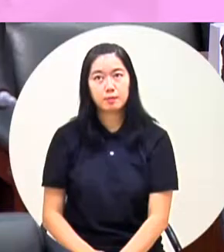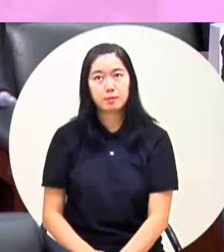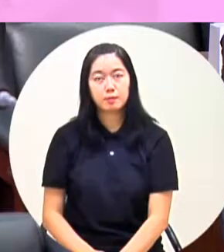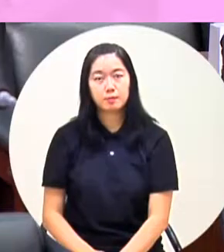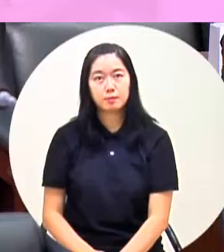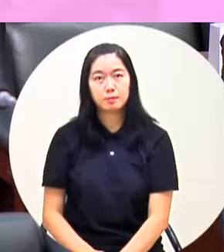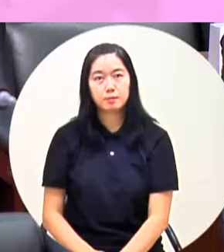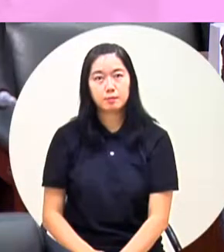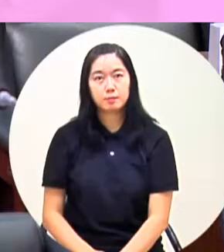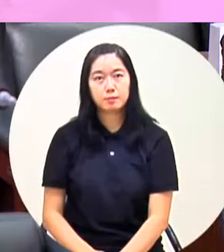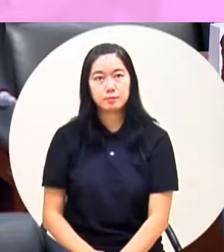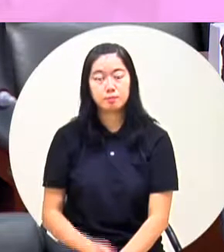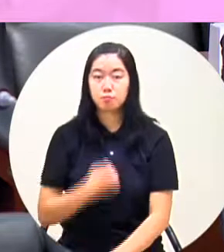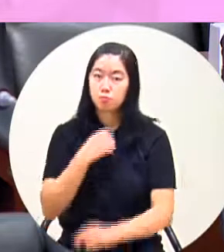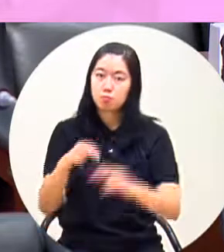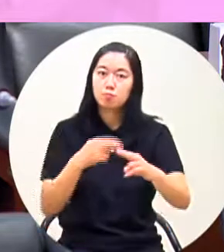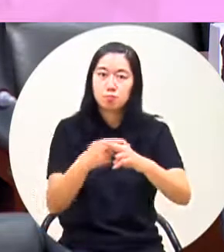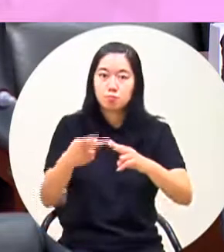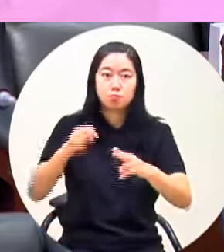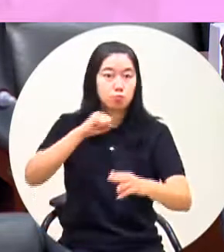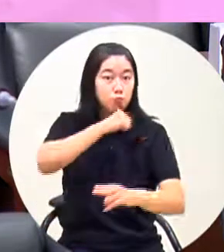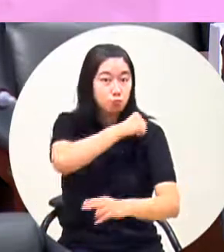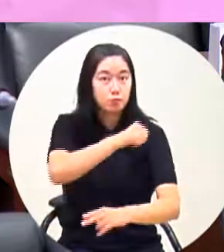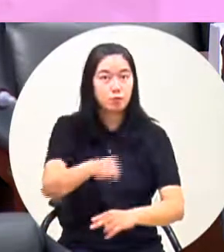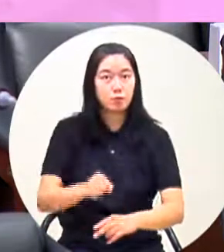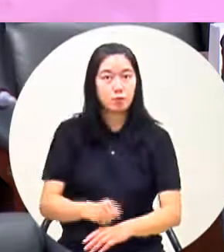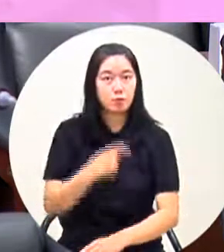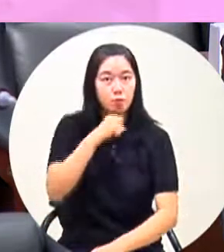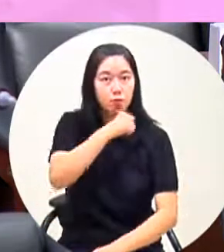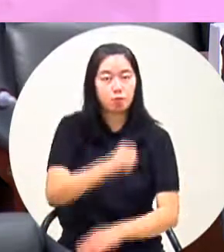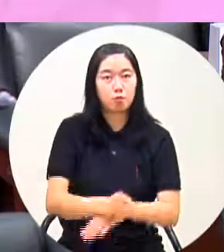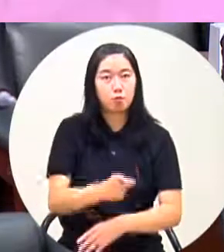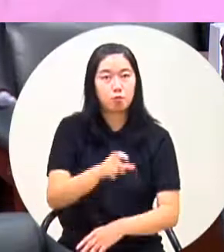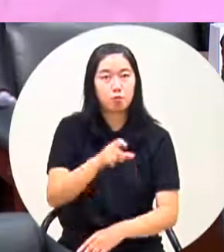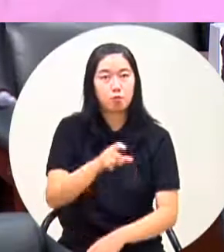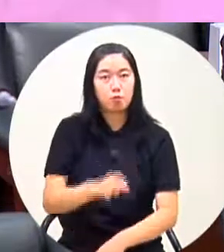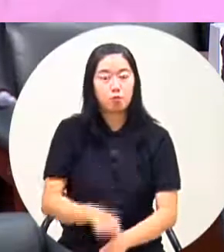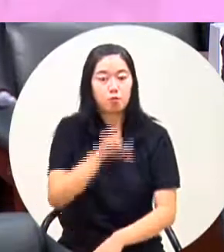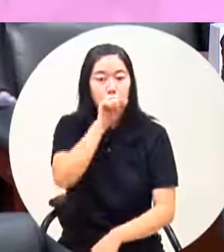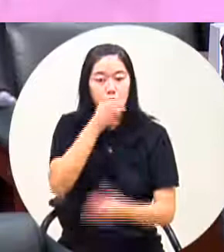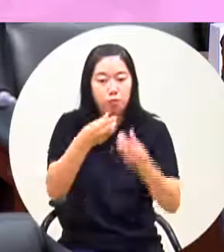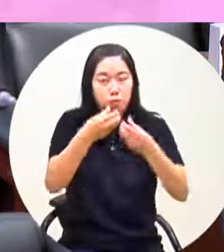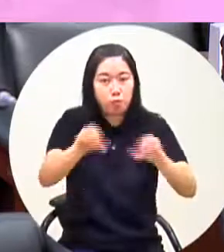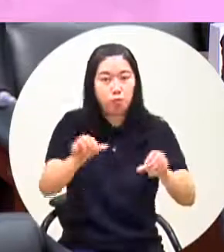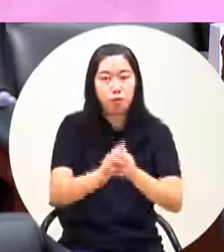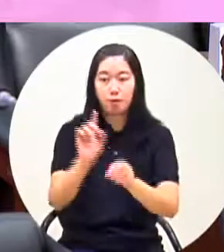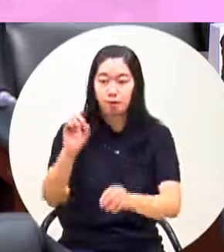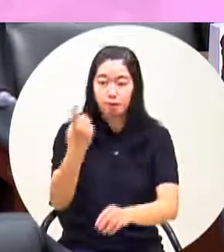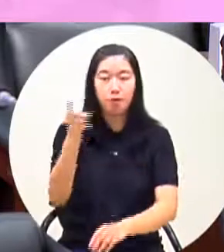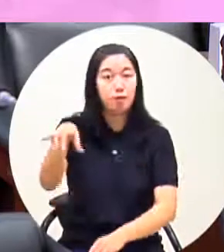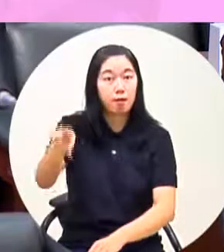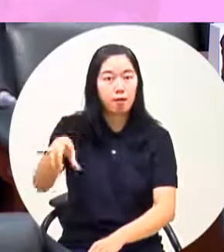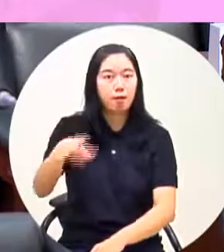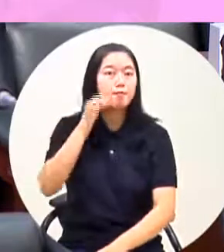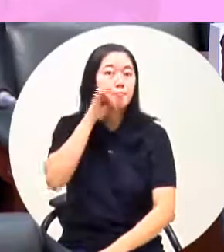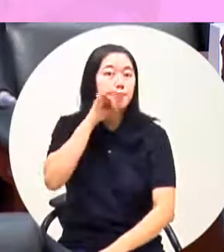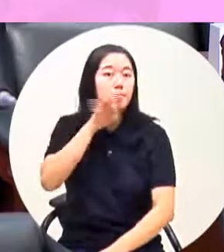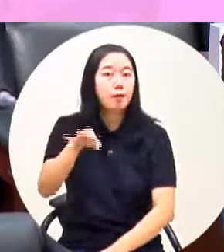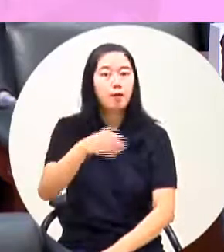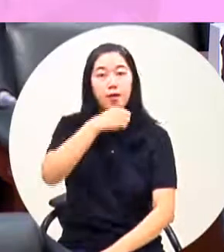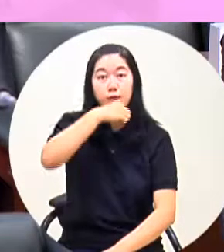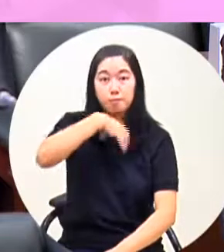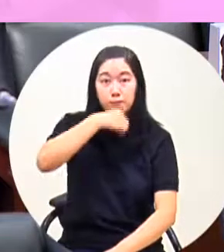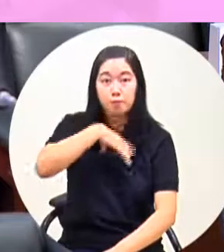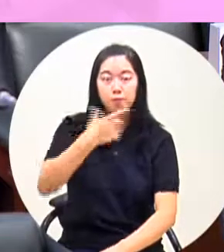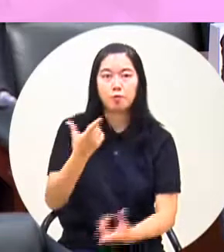我相信我们台湾鲜蛋，半数都出自于彰化嘛，哈。那屏东也是我们毒